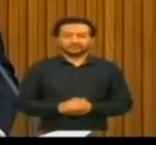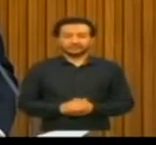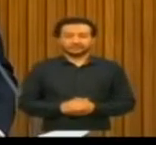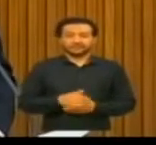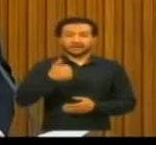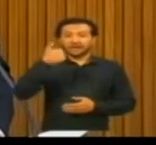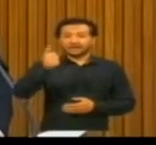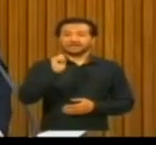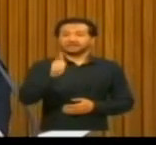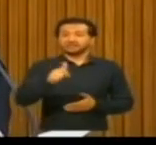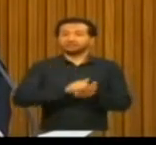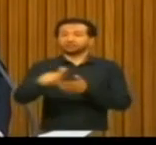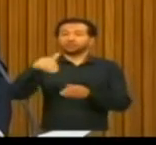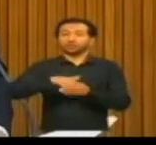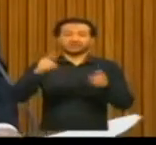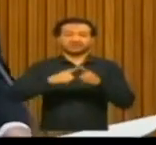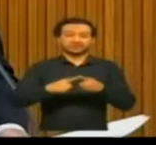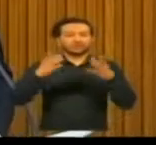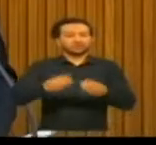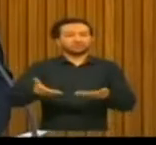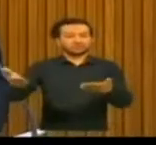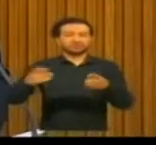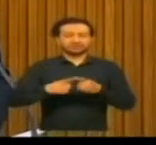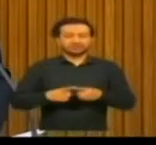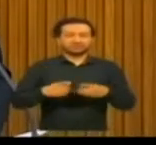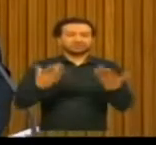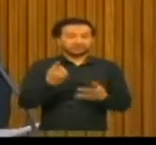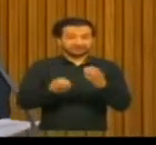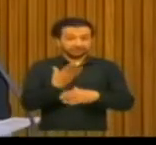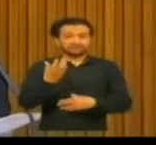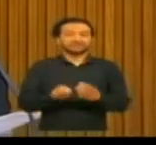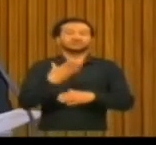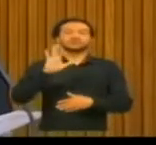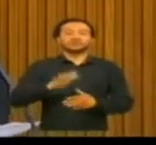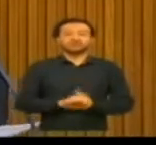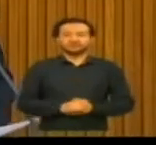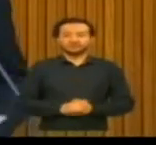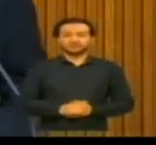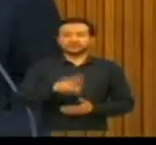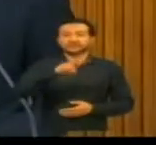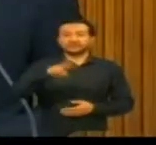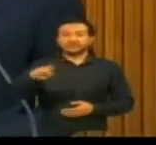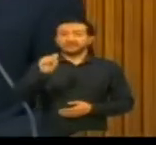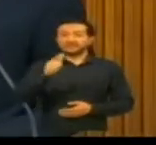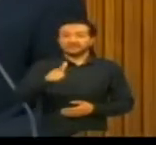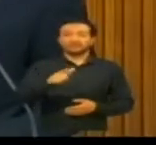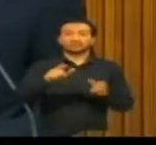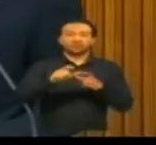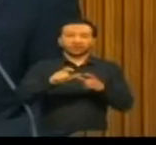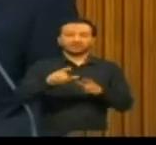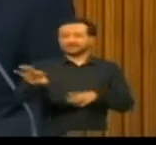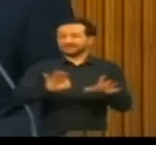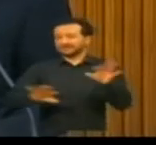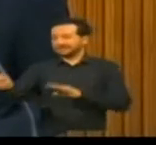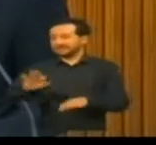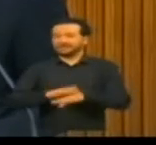Altı ilçede bütün oyları sayacağız dediler. Olur sayın. Sayıldı. Bir şey çıktı mı? Çıkmadı. 22 ilçede sondajlama yöntemi